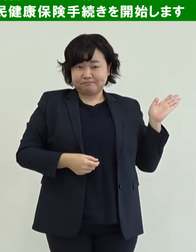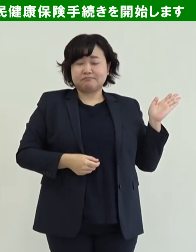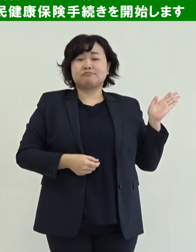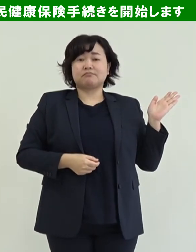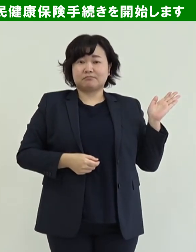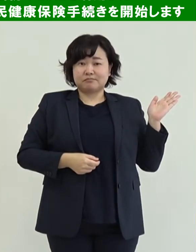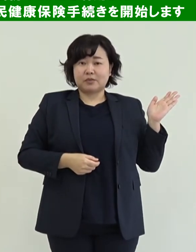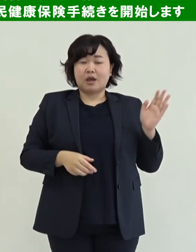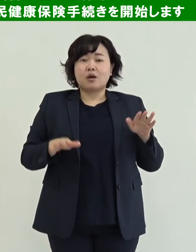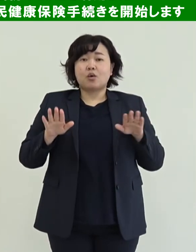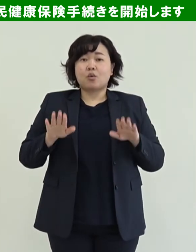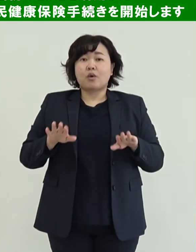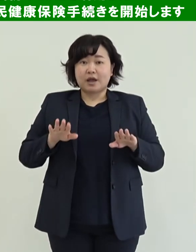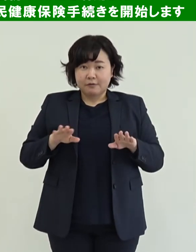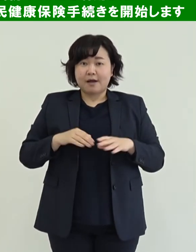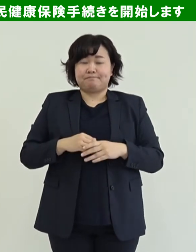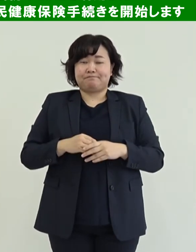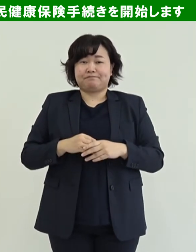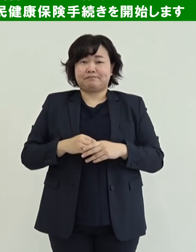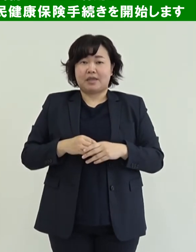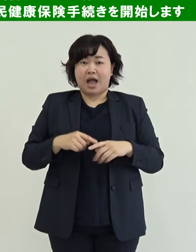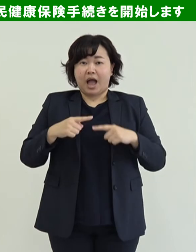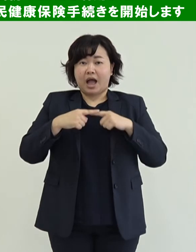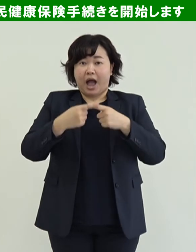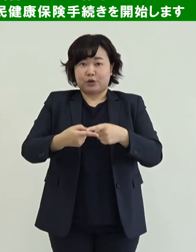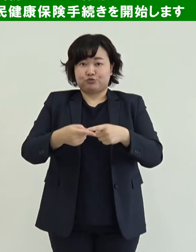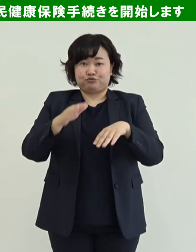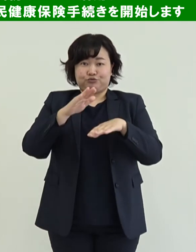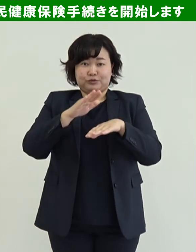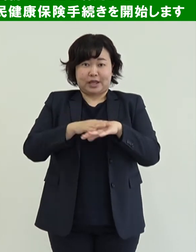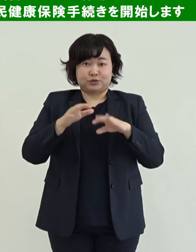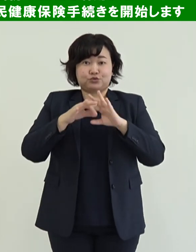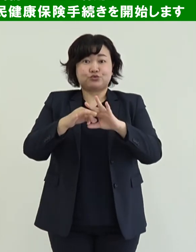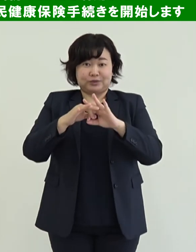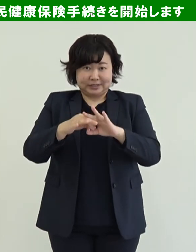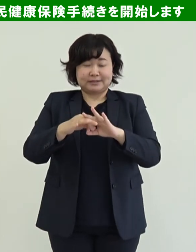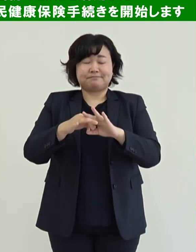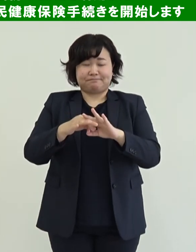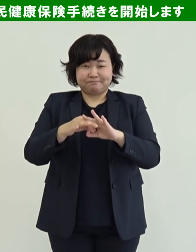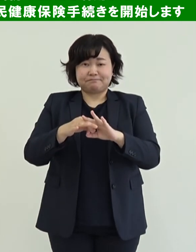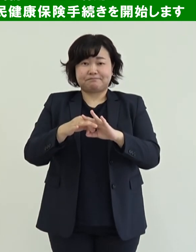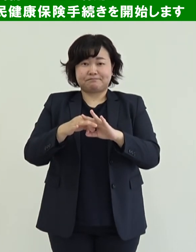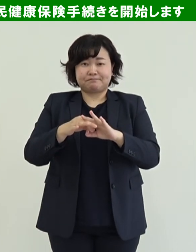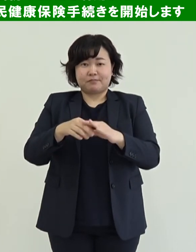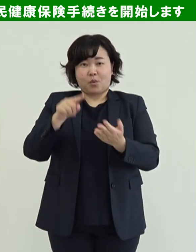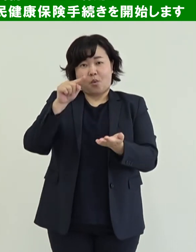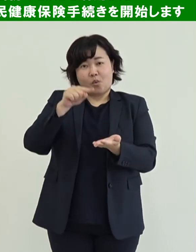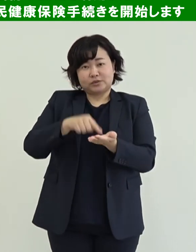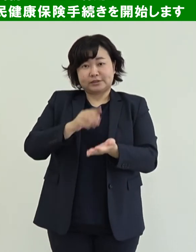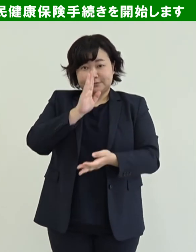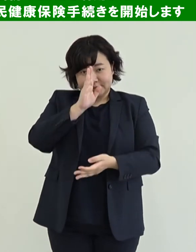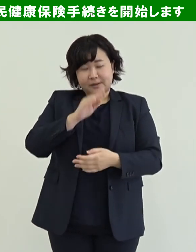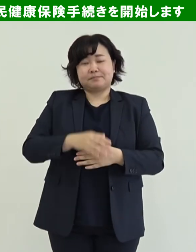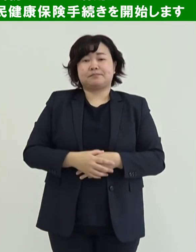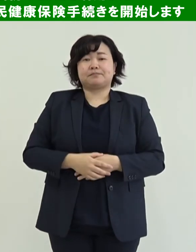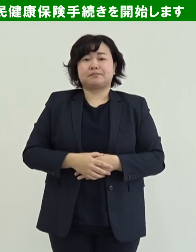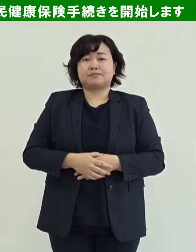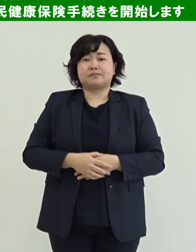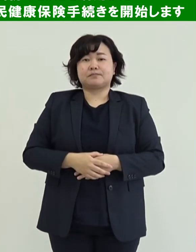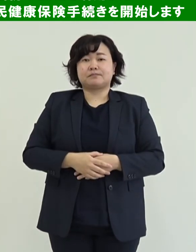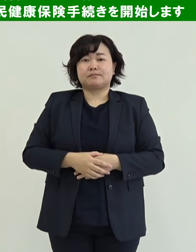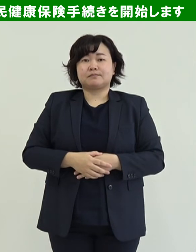今回ですとご加入の申請という場合ですので5艦隊の加入の申請というところをタップしていただき